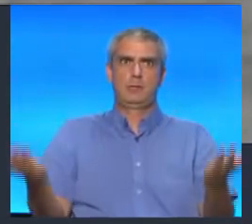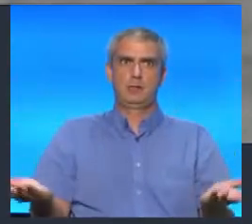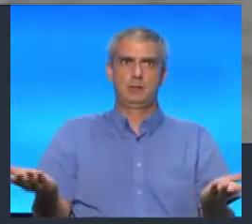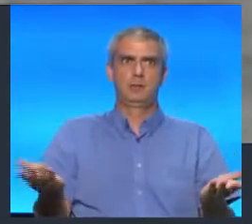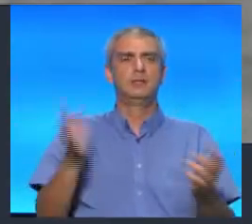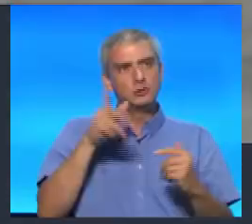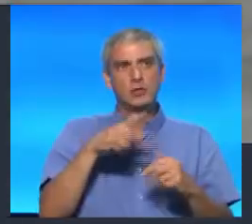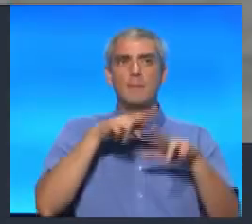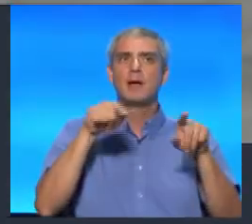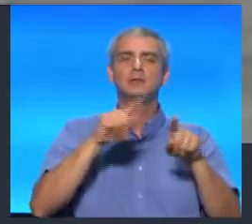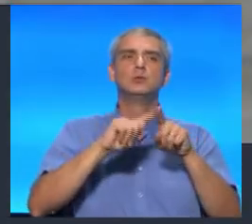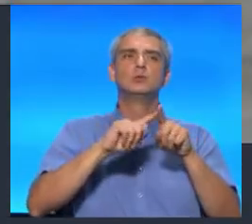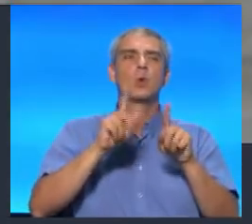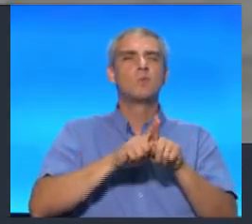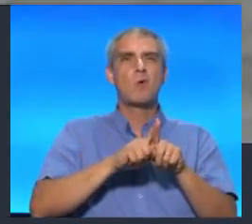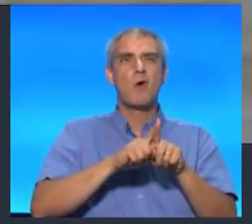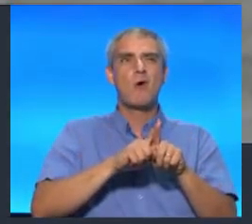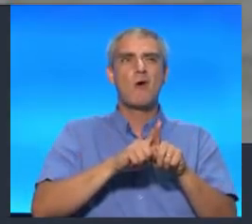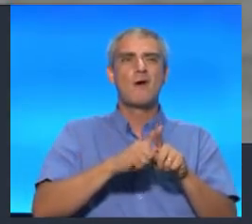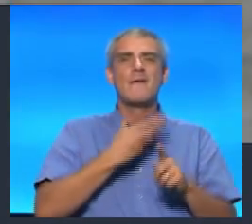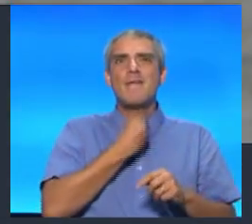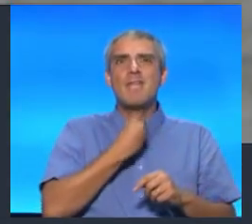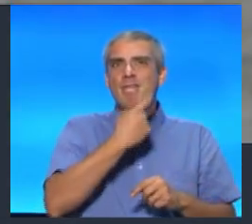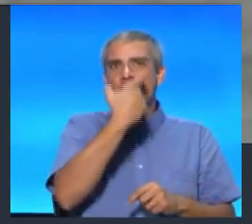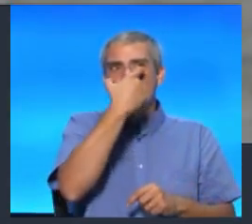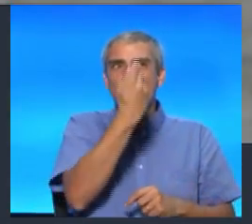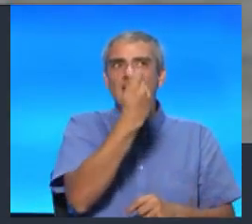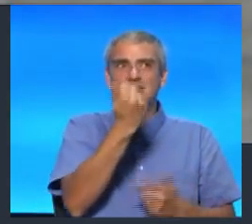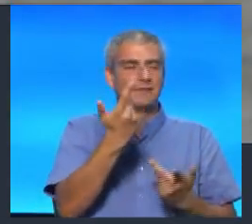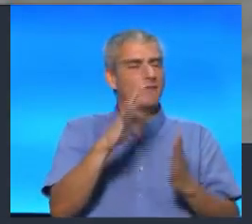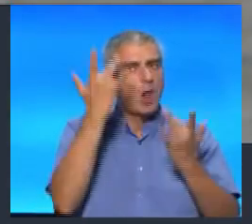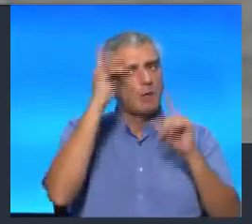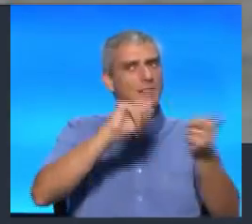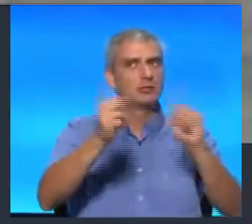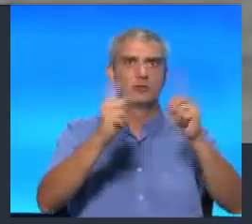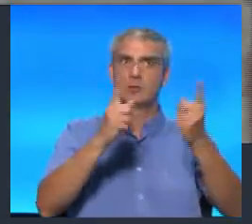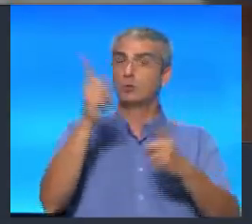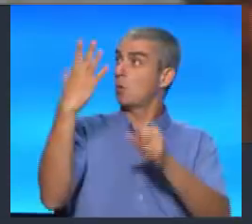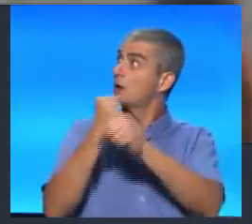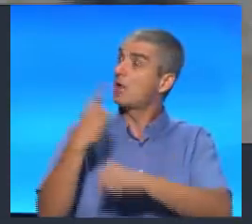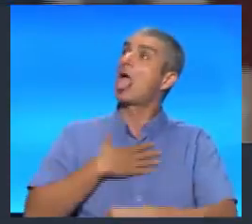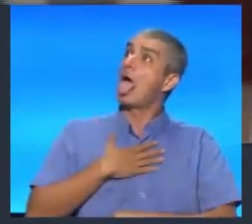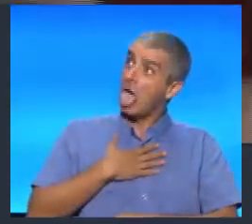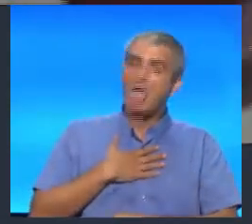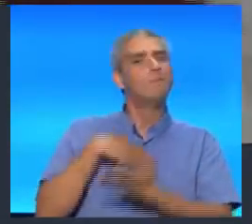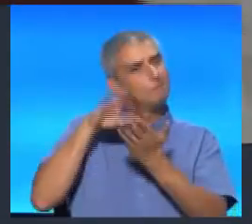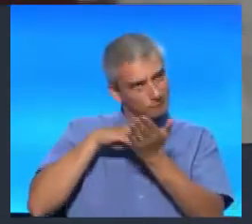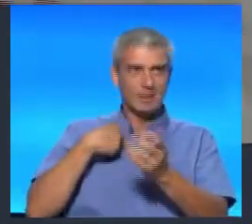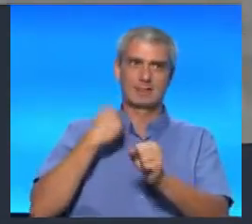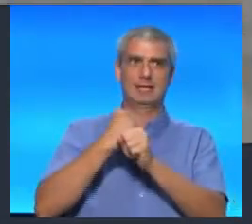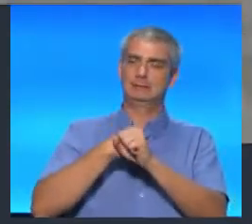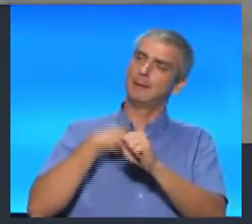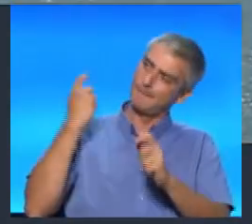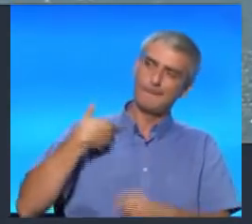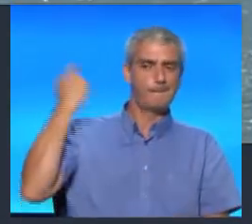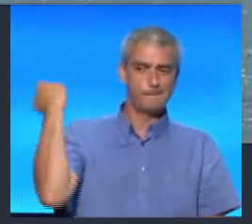גם בארץ סוג מסוים של חמדנות וחוסר התחשבות. הוא הצליח, טוב. אני גם אעשה